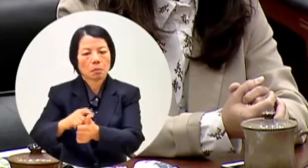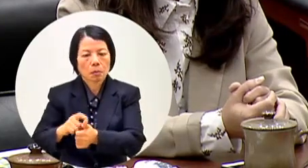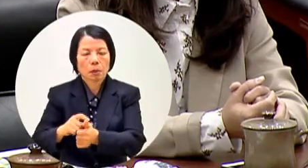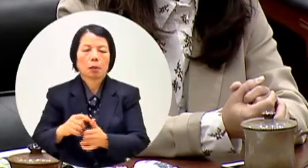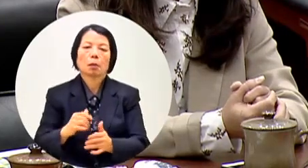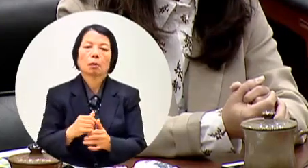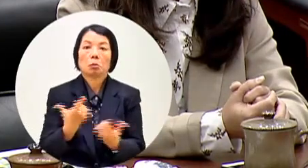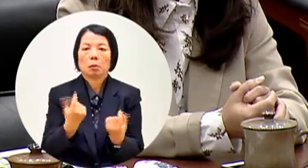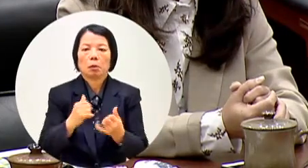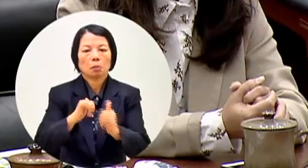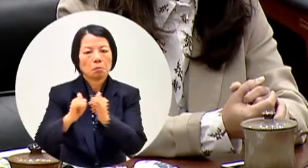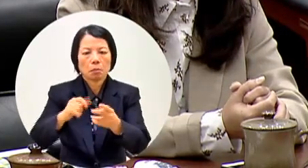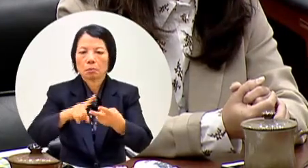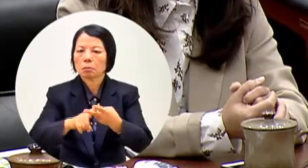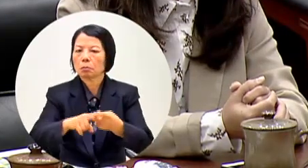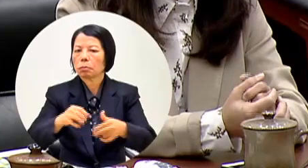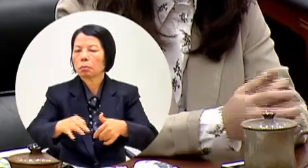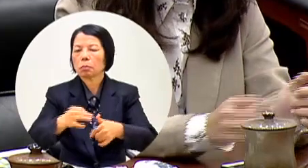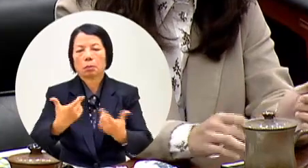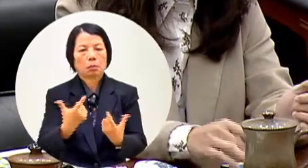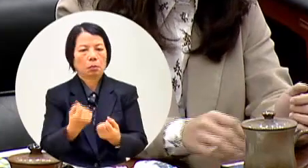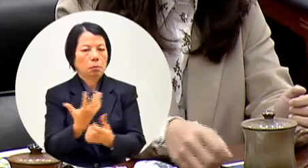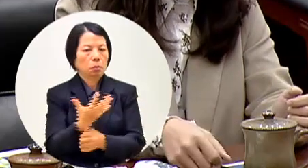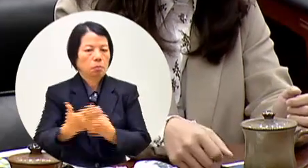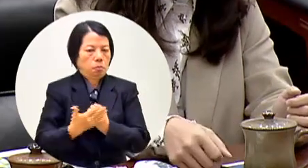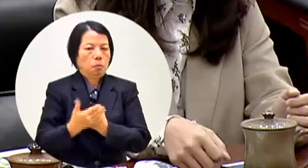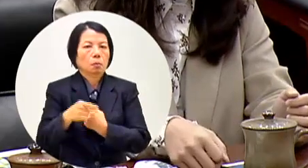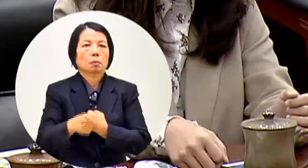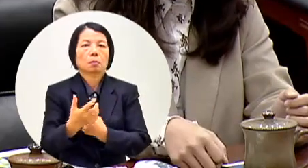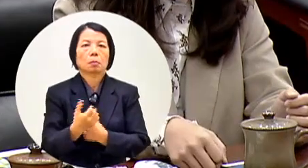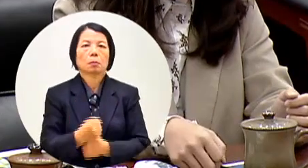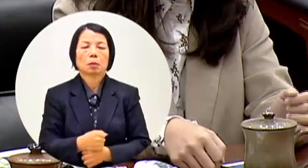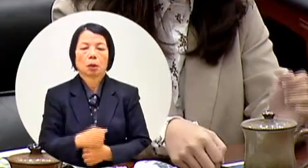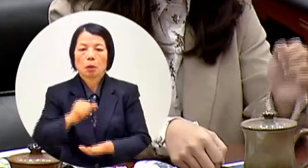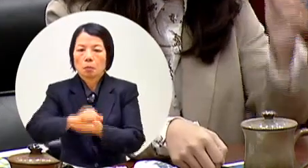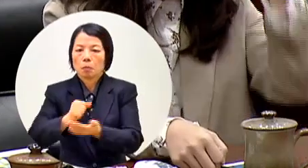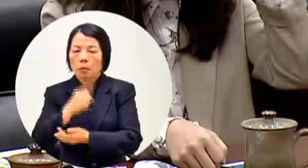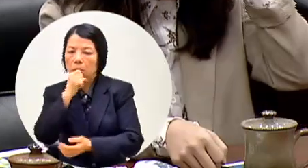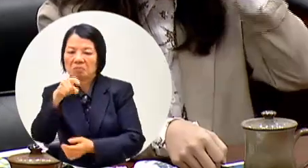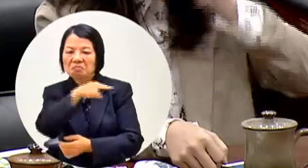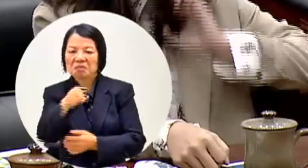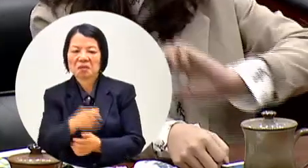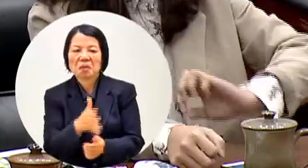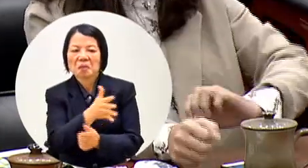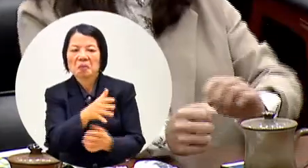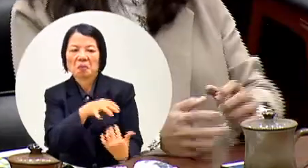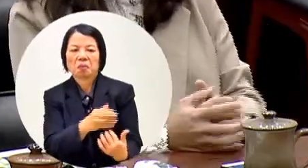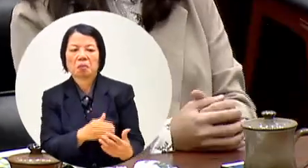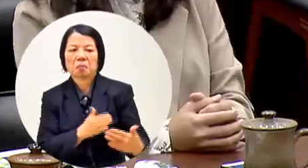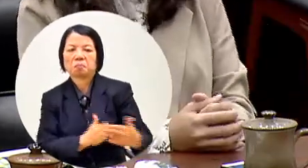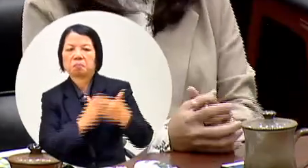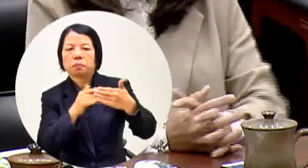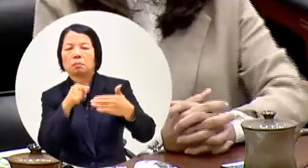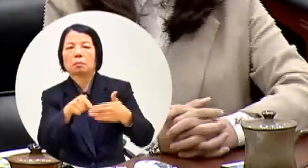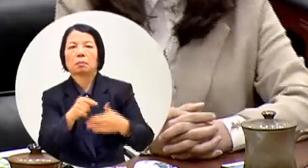主价值啊，就是说当今天媒体他的采访权受到限制，当今天中国很多